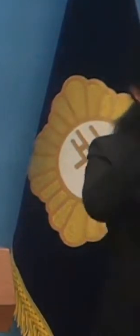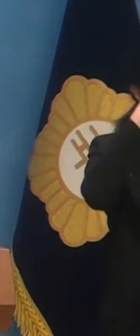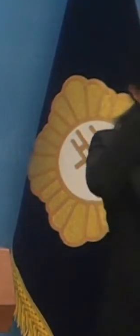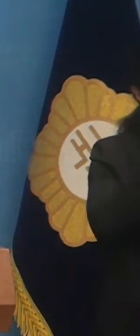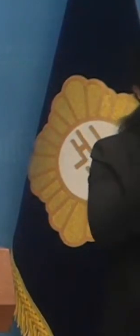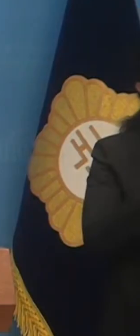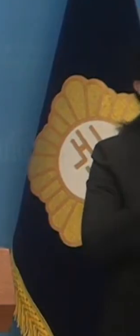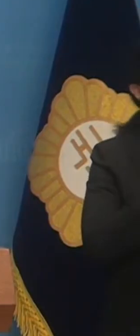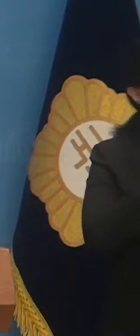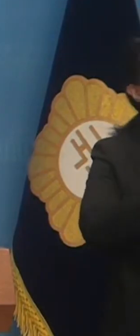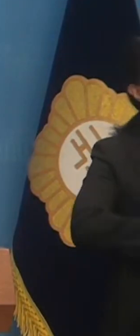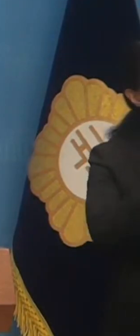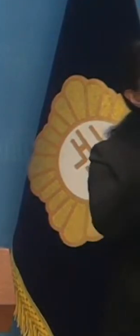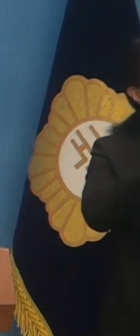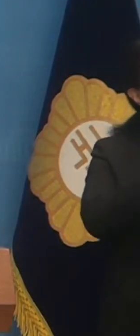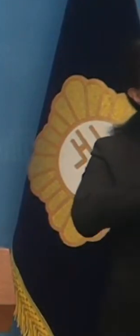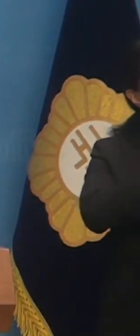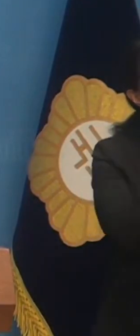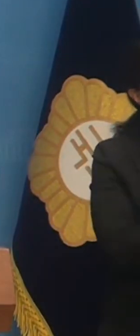권리를 주었습니까?